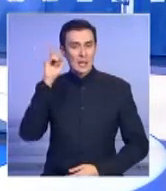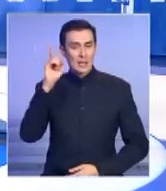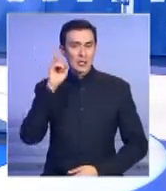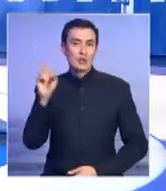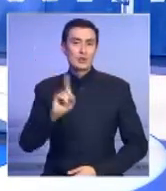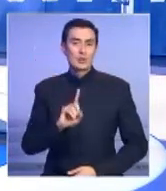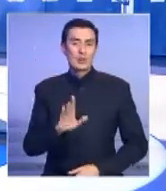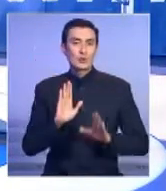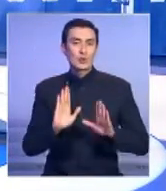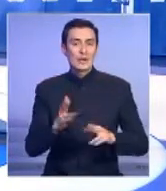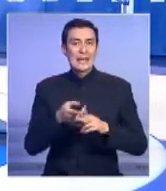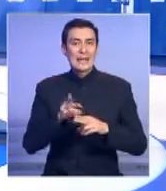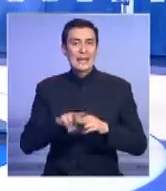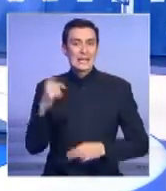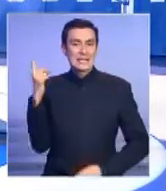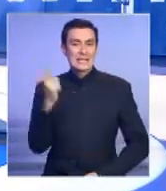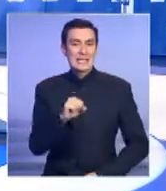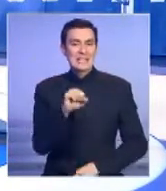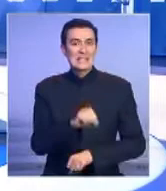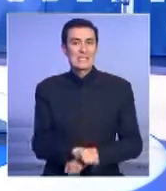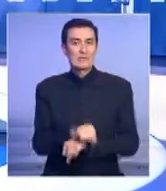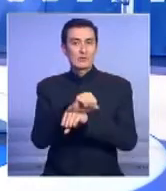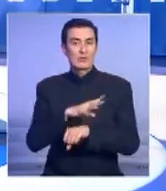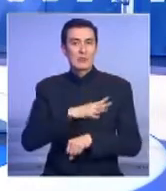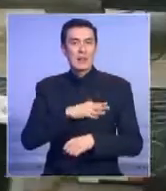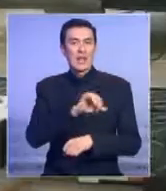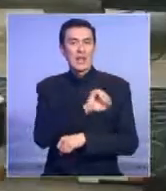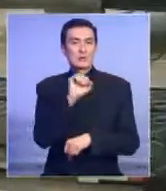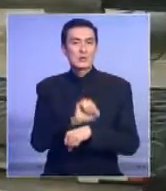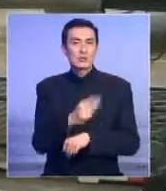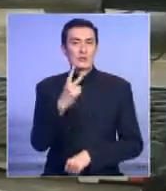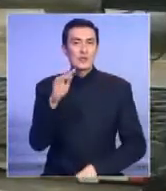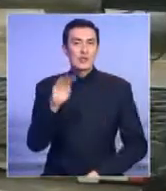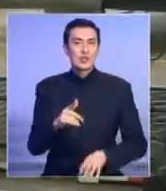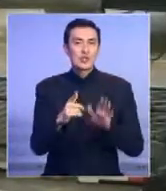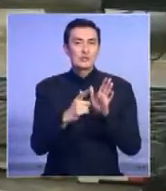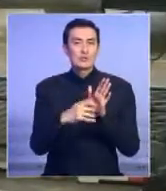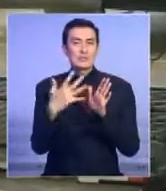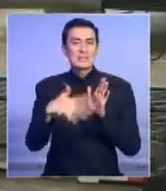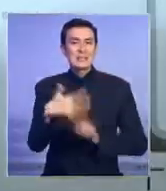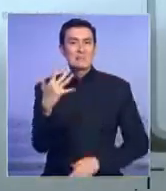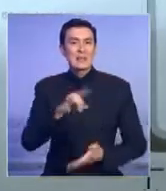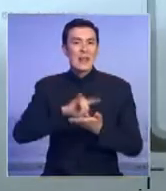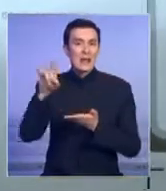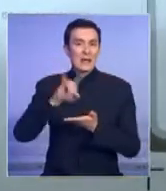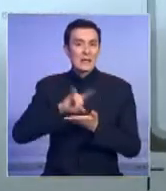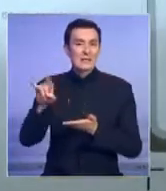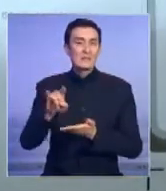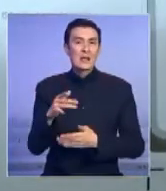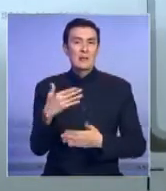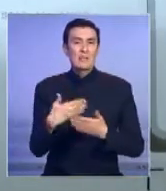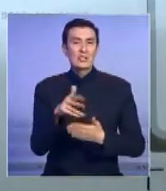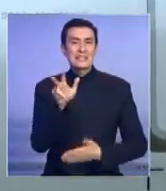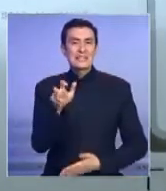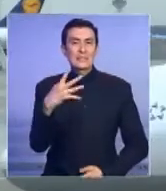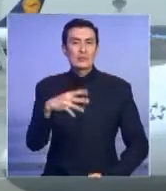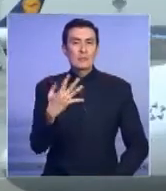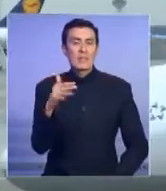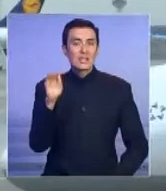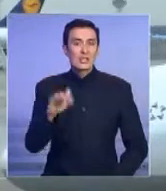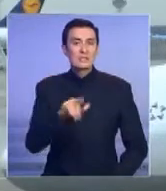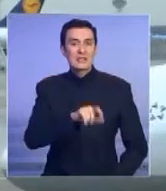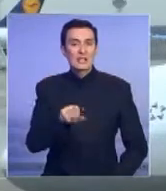иманбаева только на этой неделе из-за забастовки отменено 2755 ирисов почти 30 и 45 тысяч пассажиров